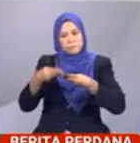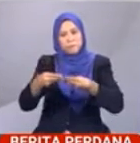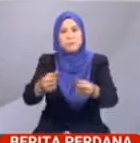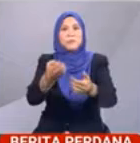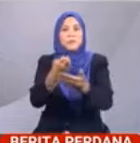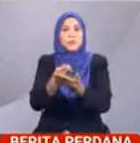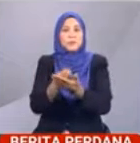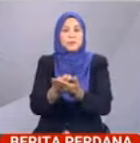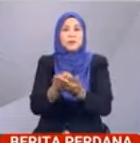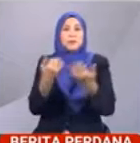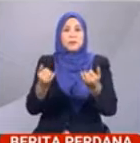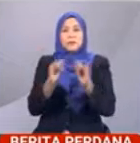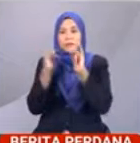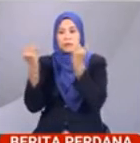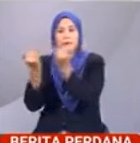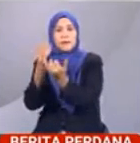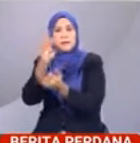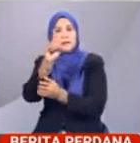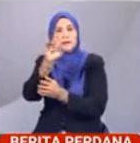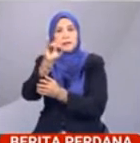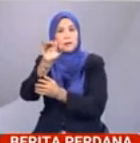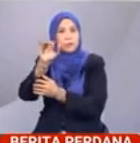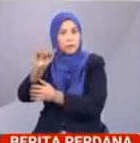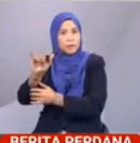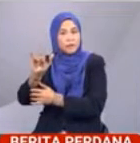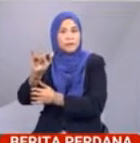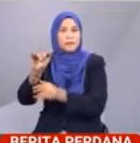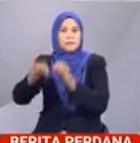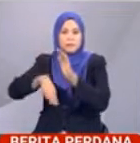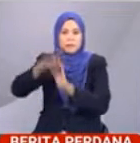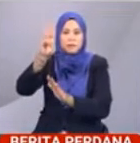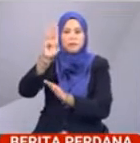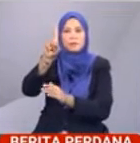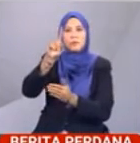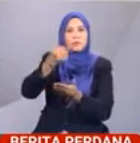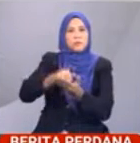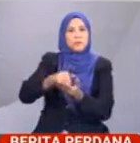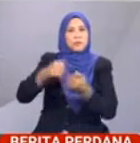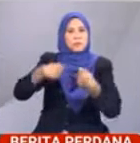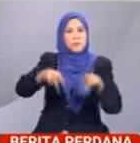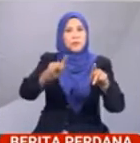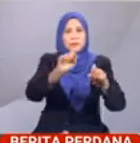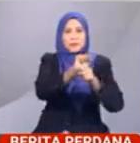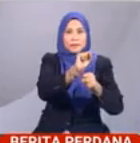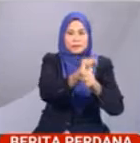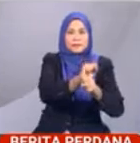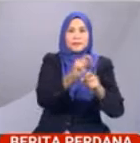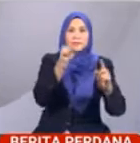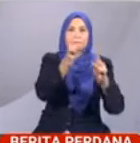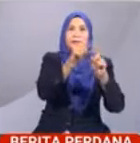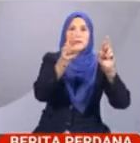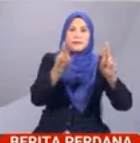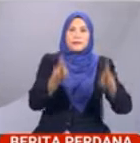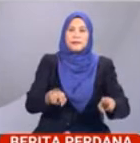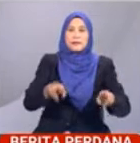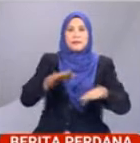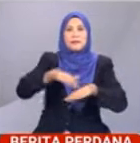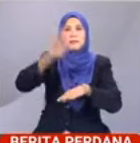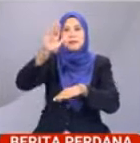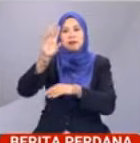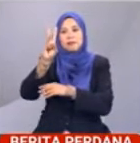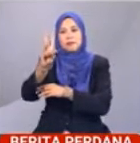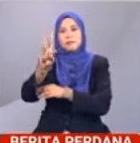negara Syarikat Mr DIY menawarkan lebih 1,000 peluang pekerjaan kepada rakyat di lebih